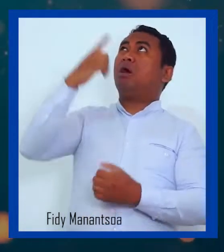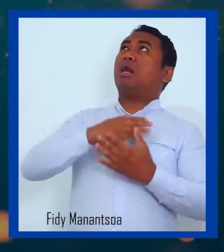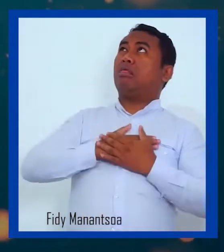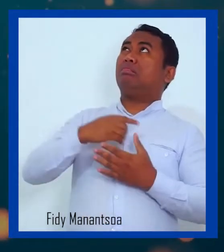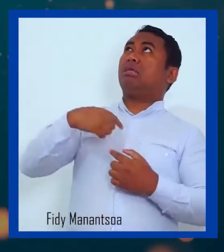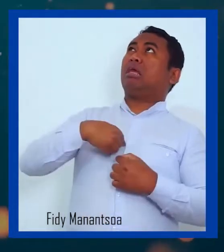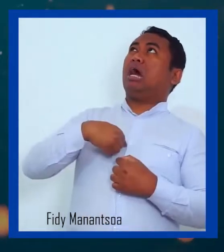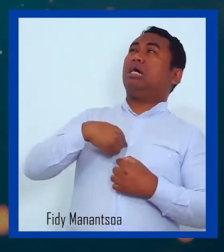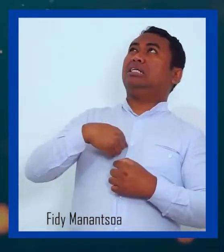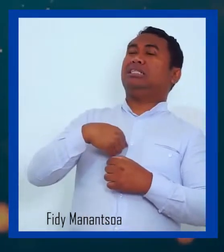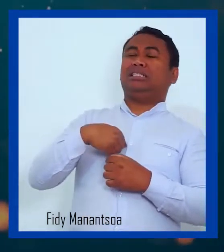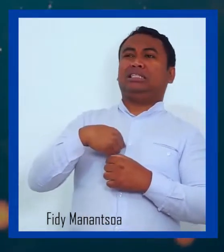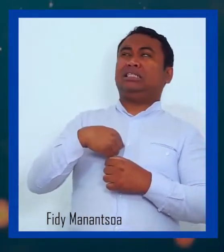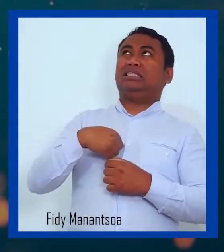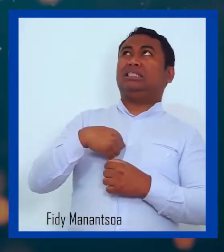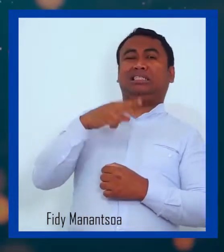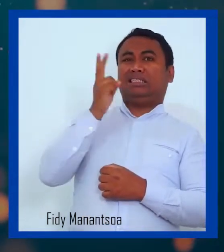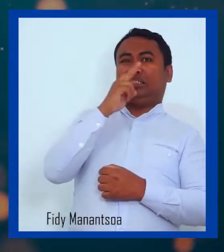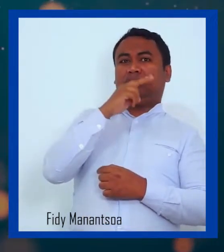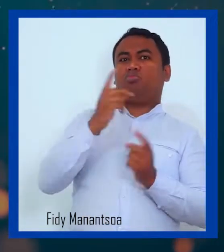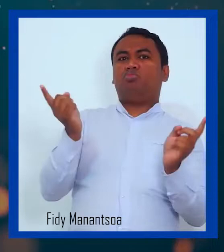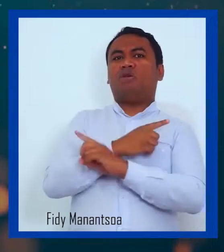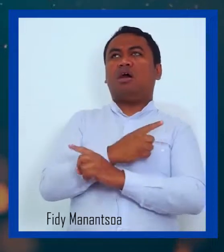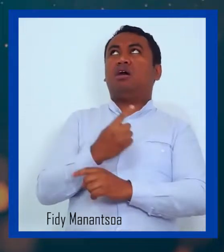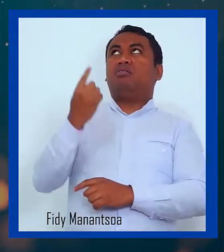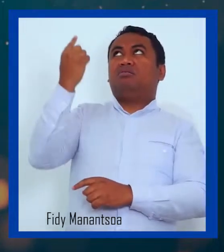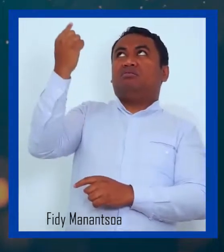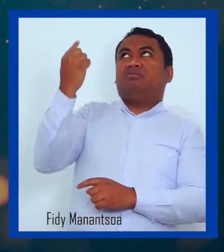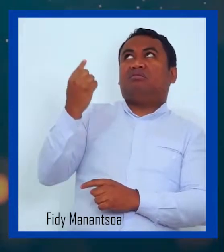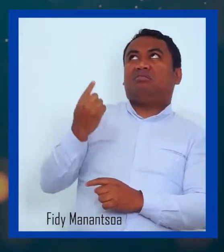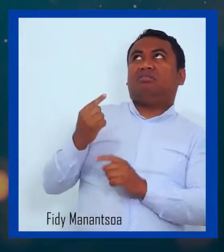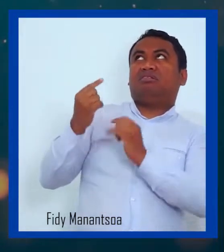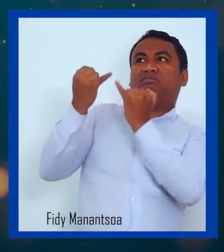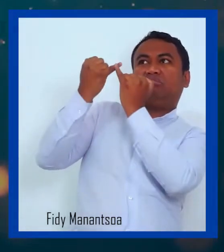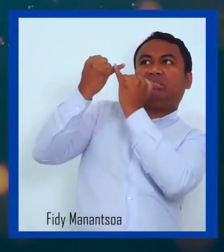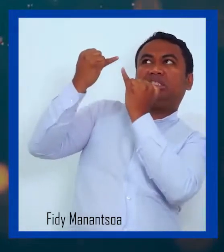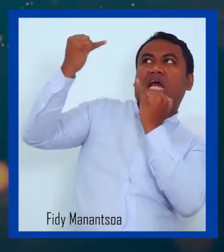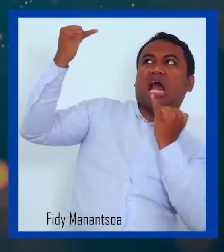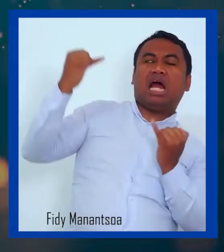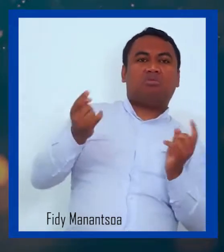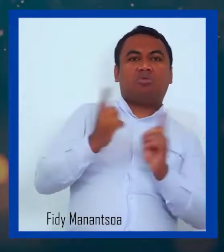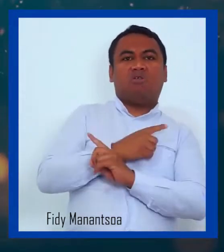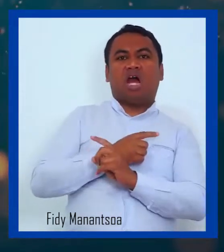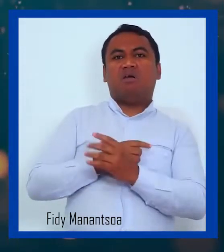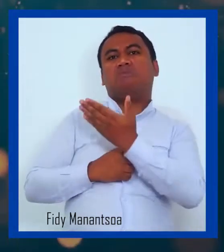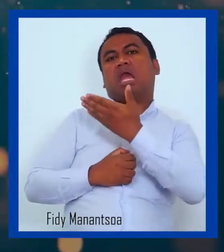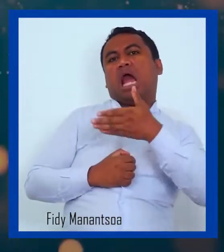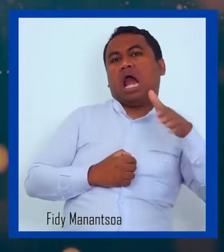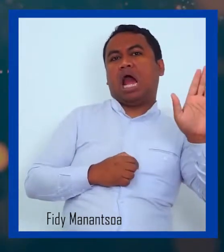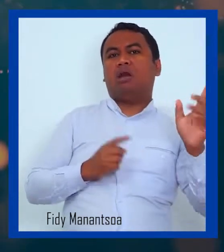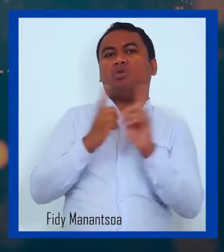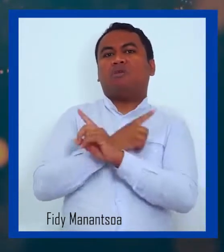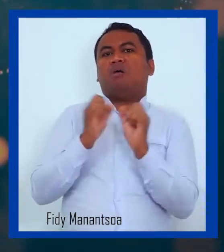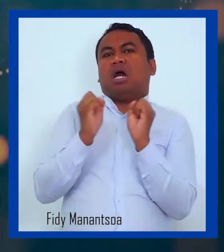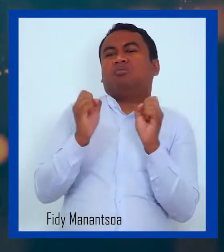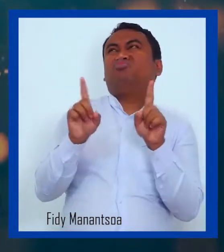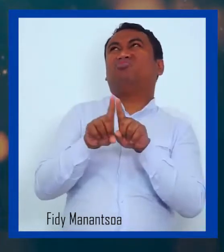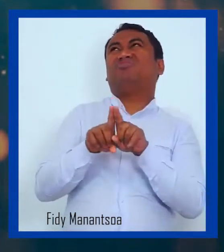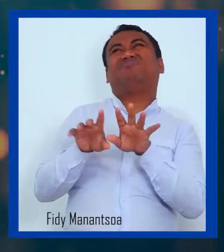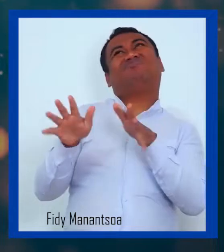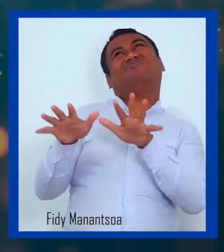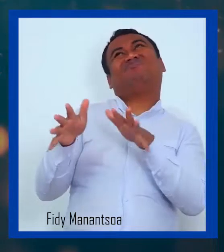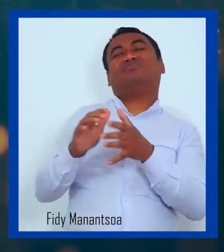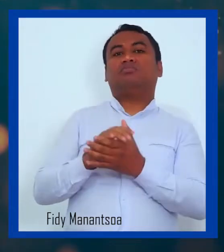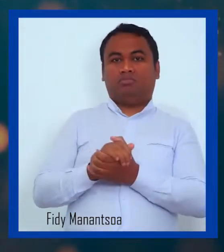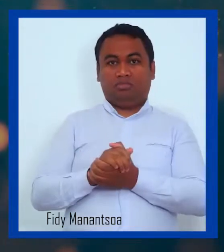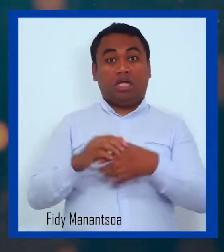mora miala, mora miemotra, mora mangatsiaka, miala amin'Andriamanitra. Izany mihitsy nahatonga an'i Paoly any amin'ny Romana 5